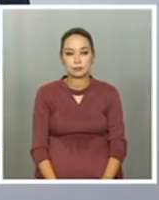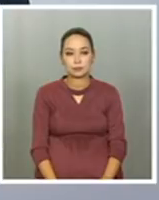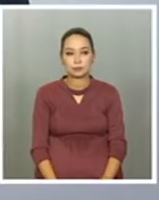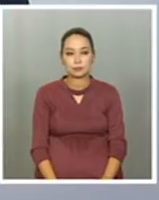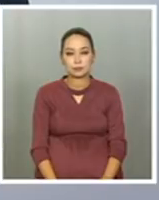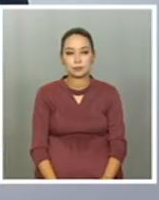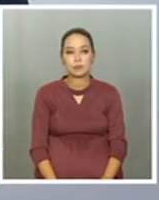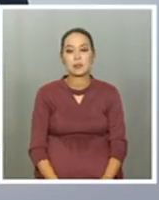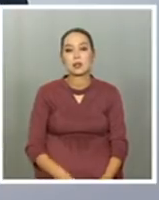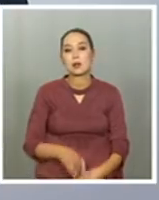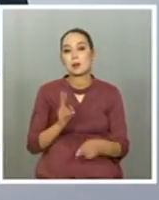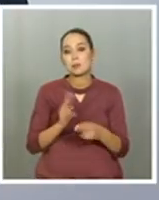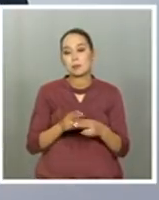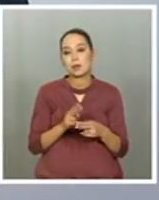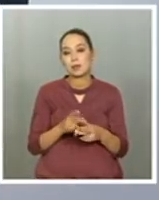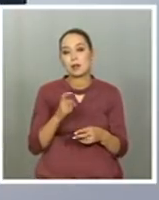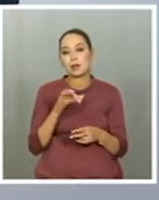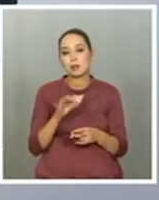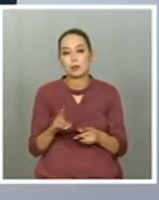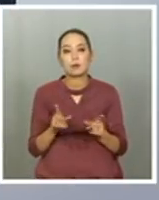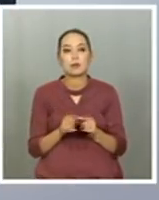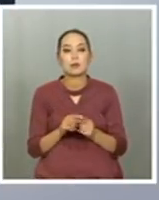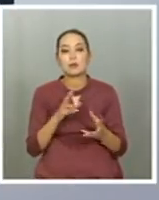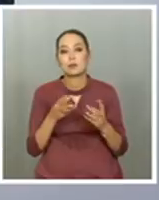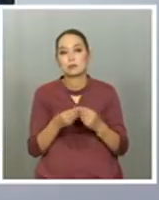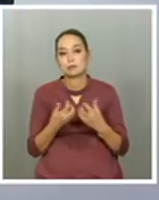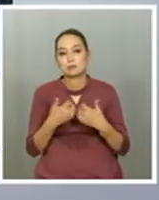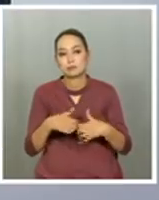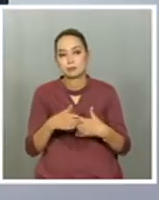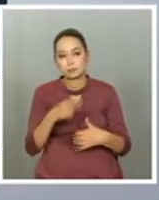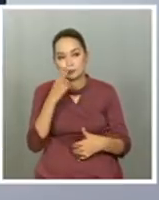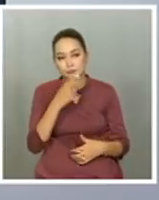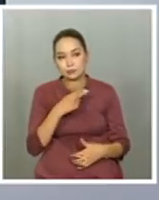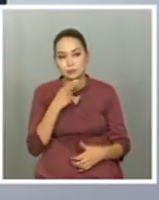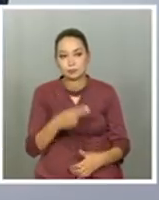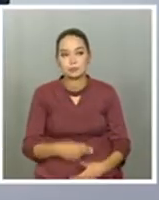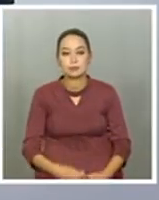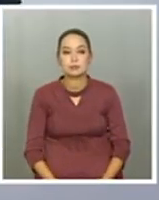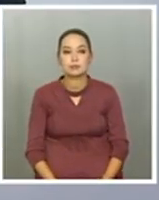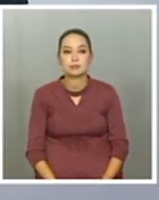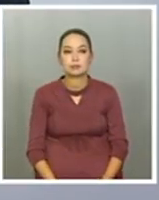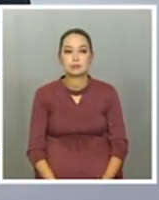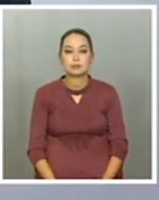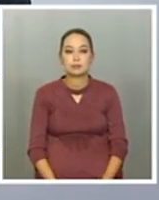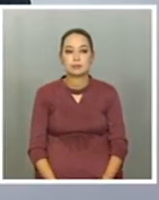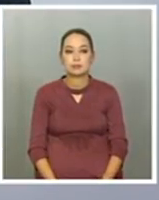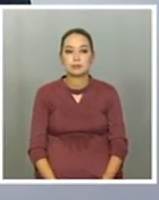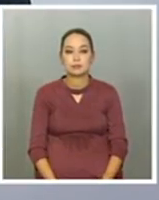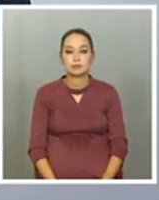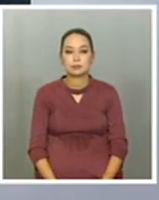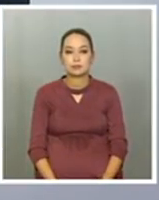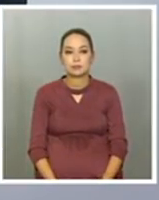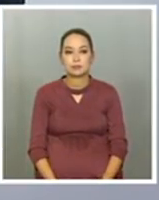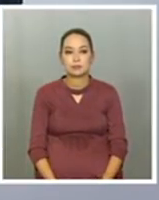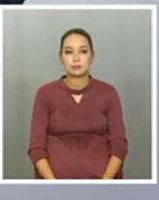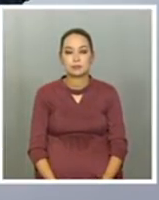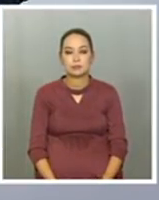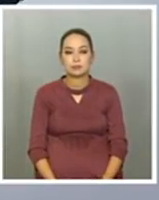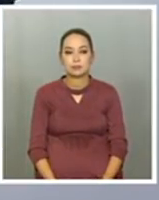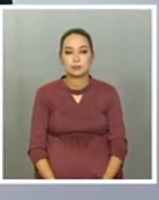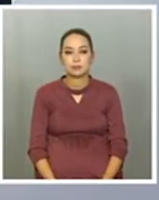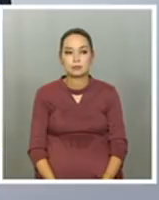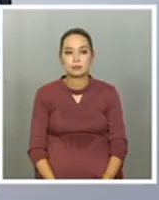Металдың хлормен әрекеттесу реакция теңдеуін жазайық. Метал хлормен әрекеттесті, металдың 3 валентті хлориді түзілді.